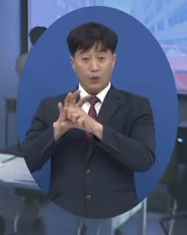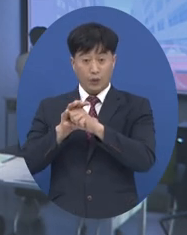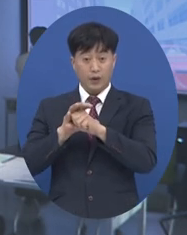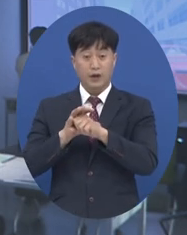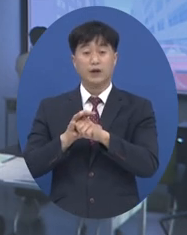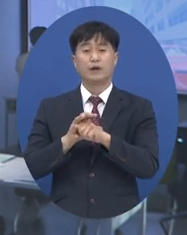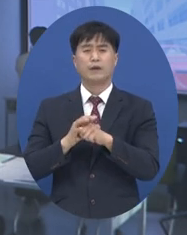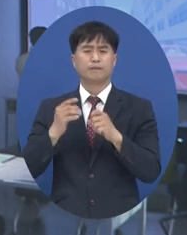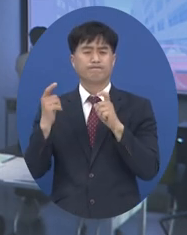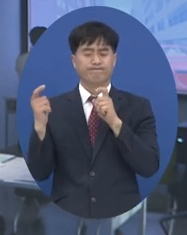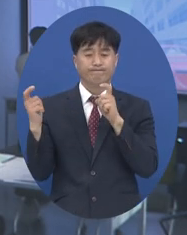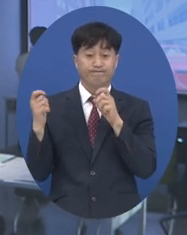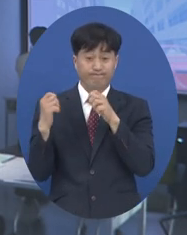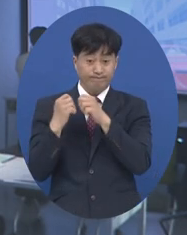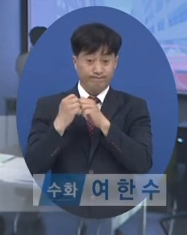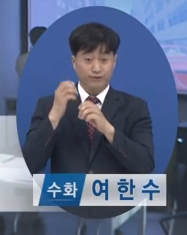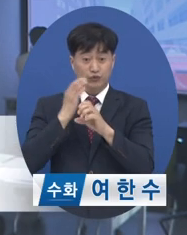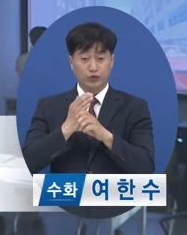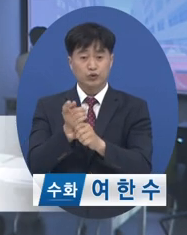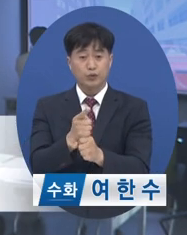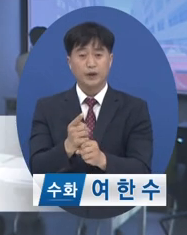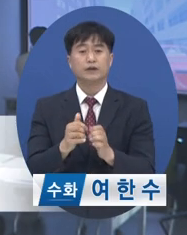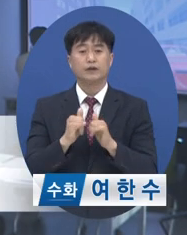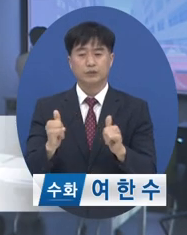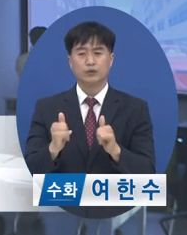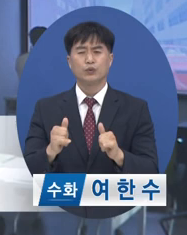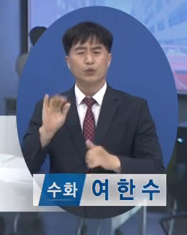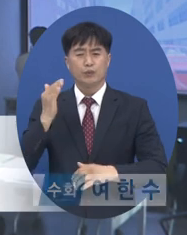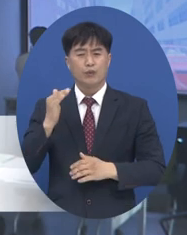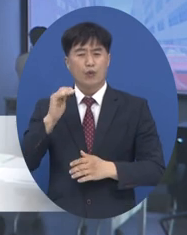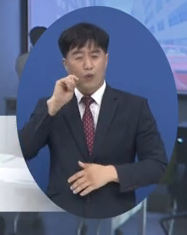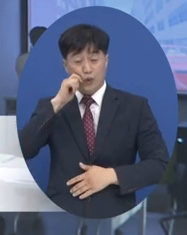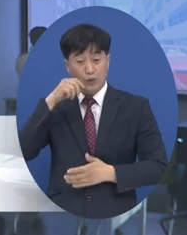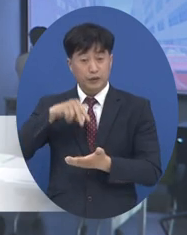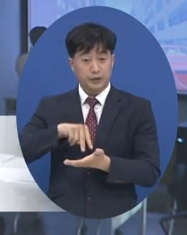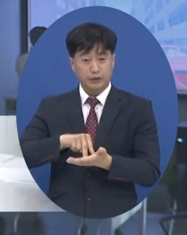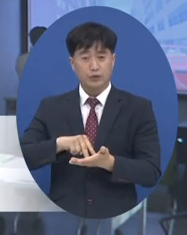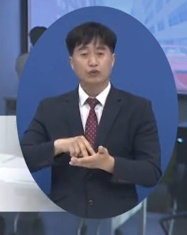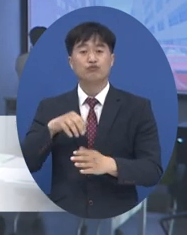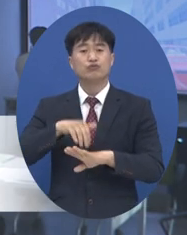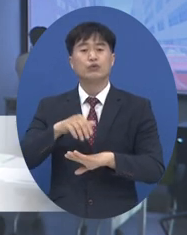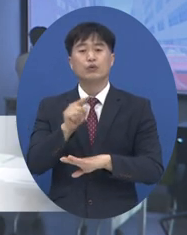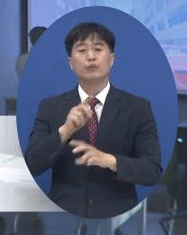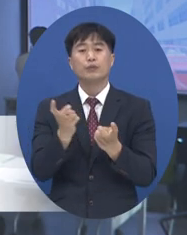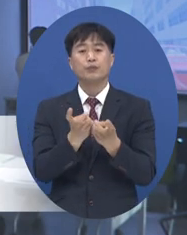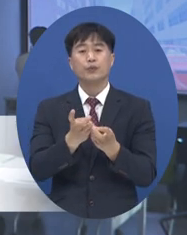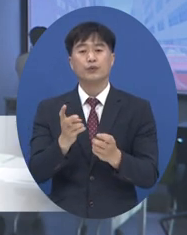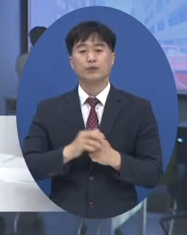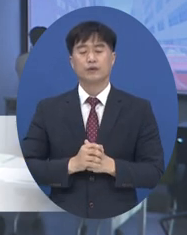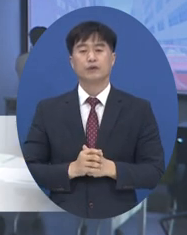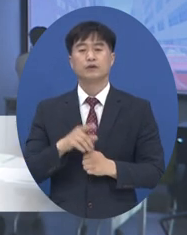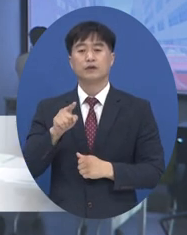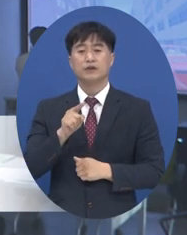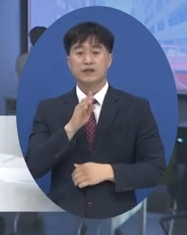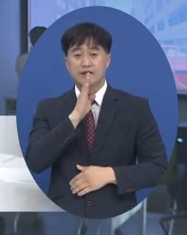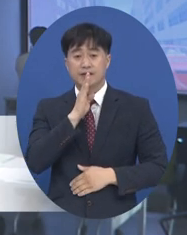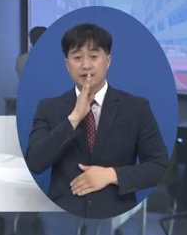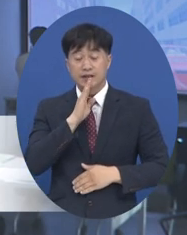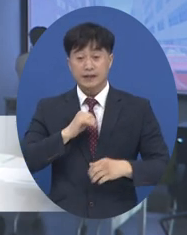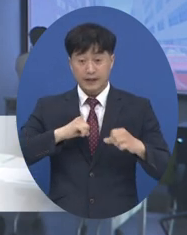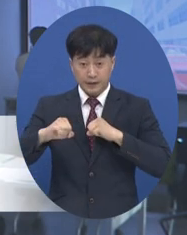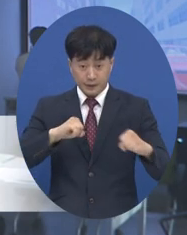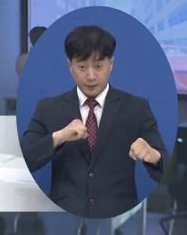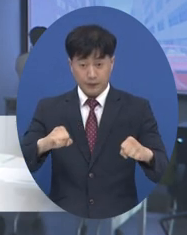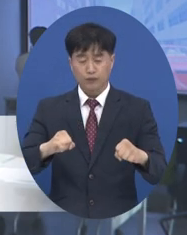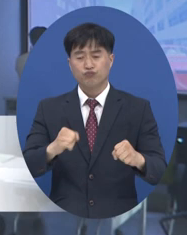코로나19와 맞서 싸우고 있는 소방대원들은 요즘 같은 악조건 속에서 어떻게 훈련하고 있을까요? 이들에게 실전 대응력은 무엇보다